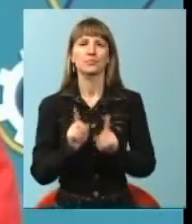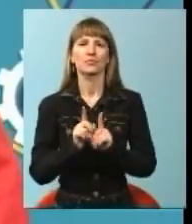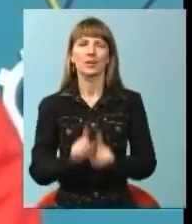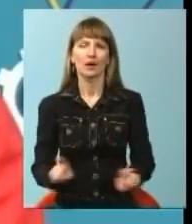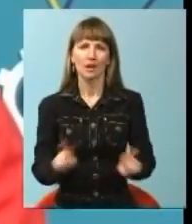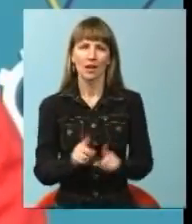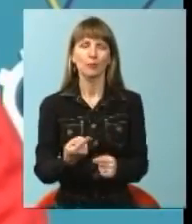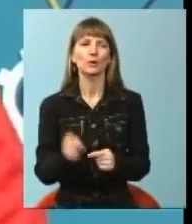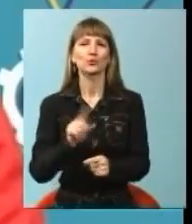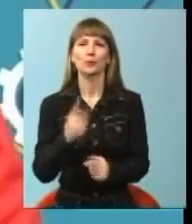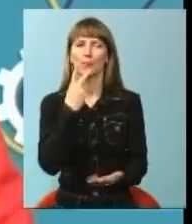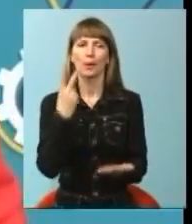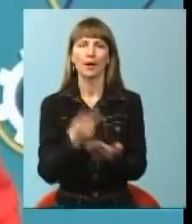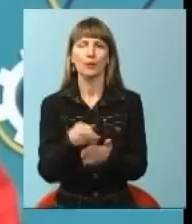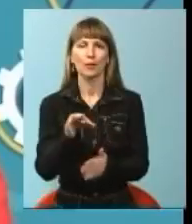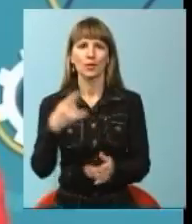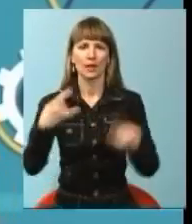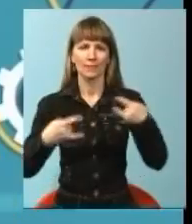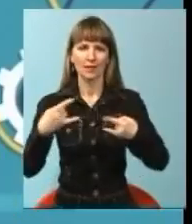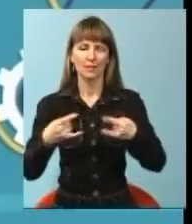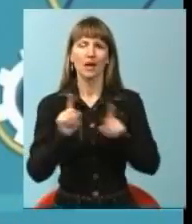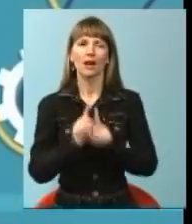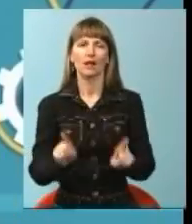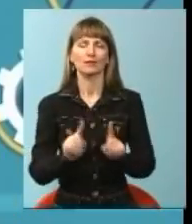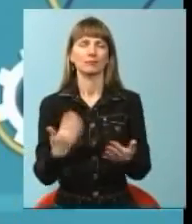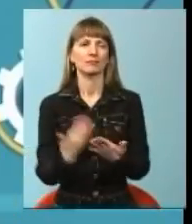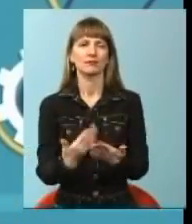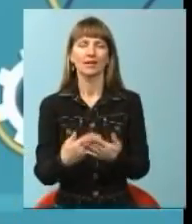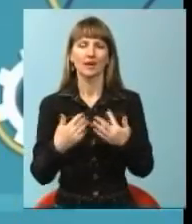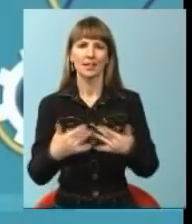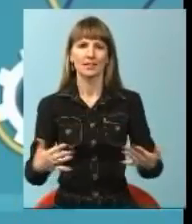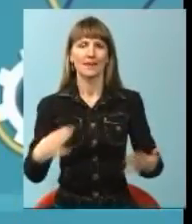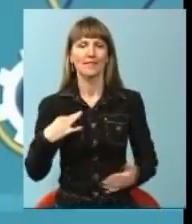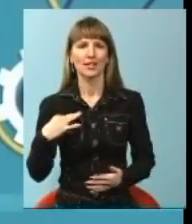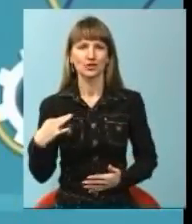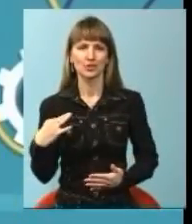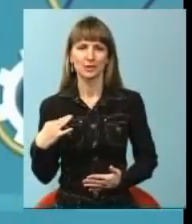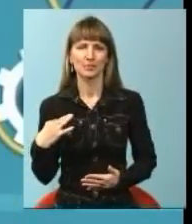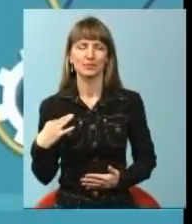– это то, что показывают по телеку. Рекламируют, например, разные вещи,